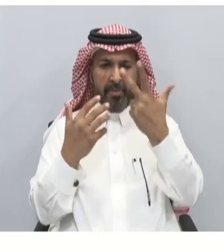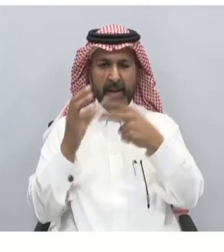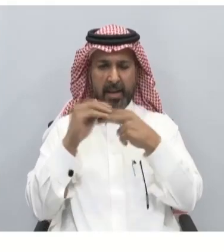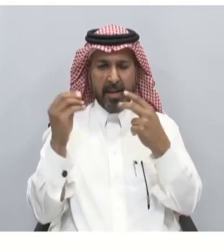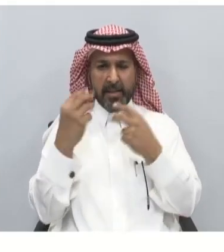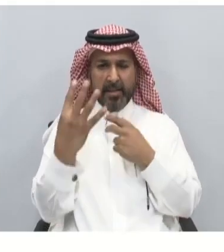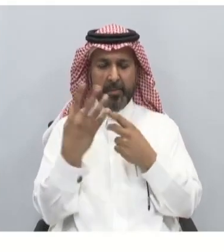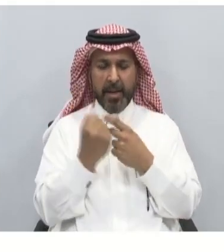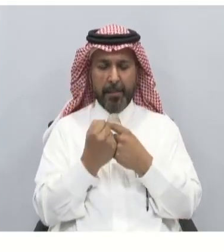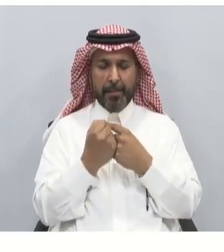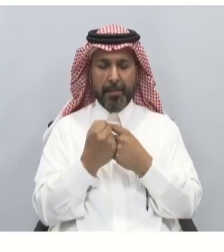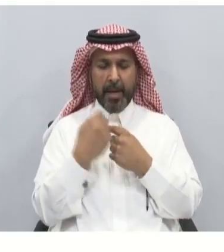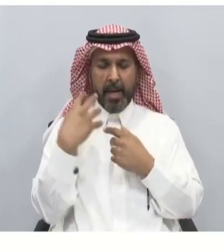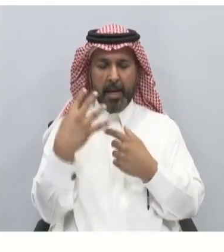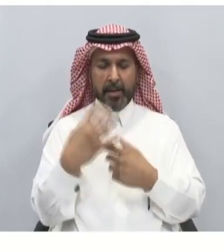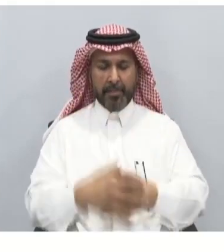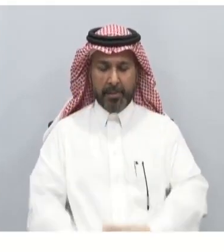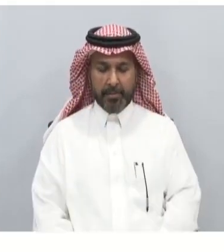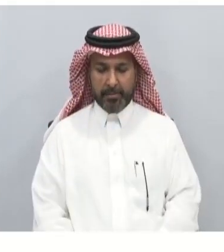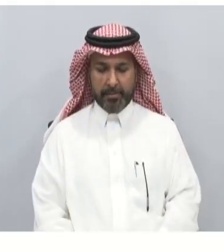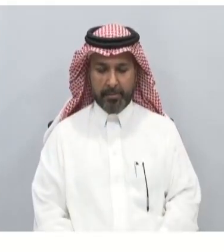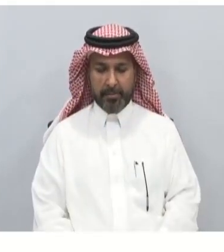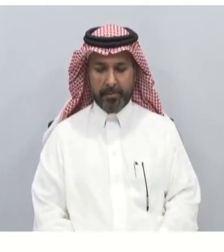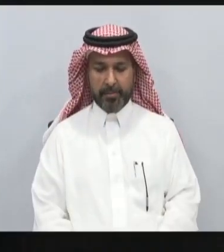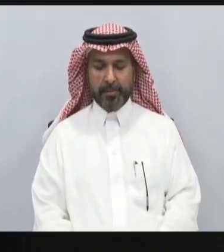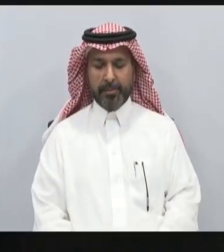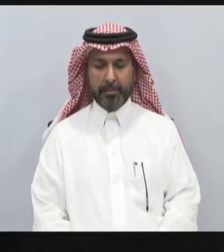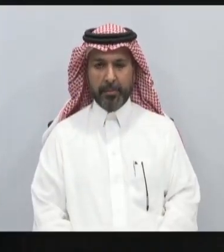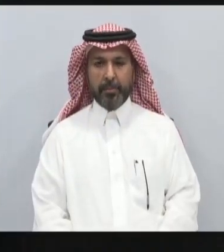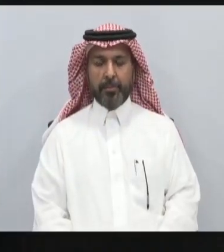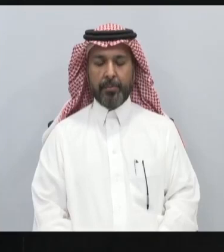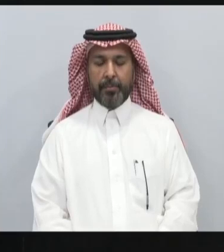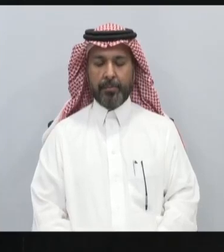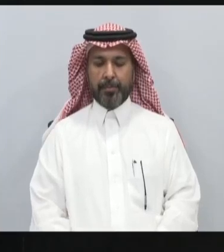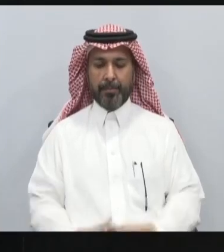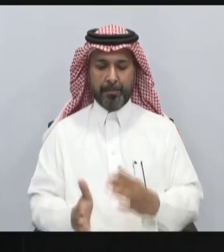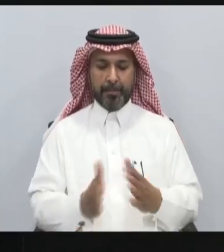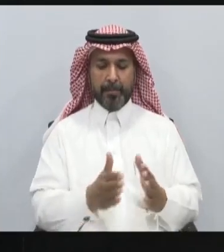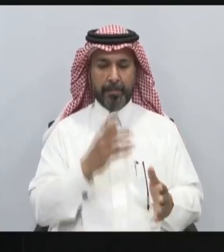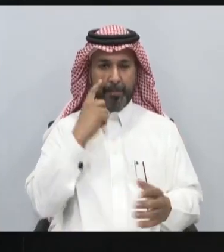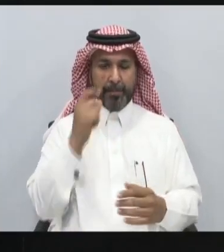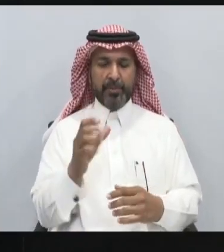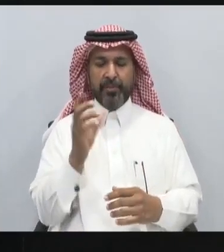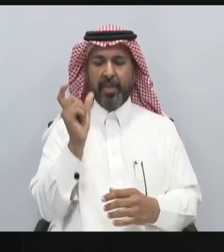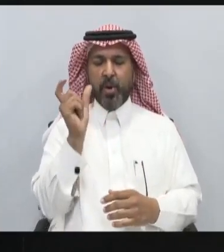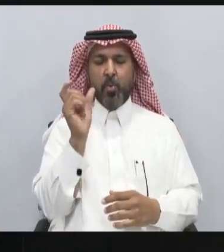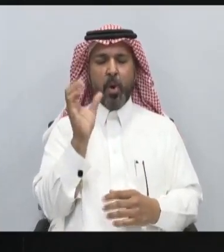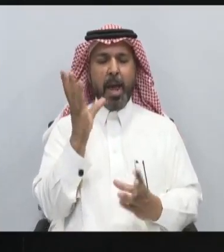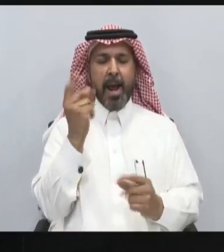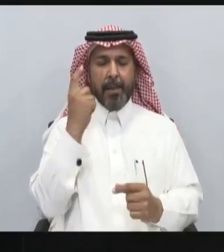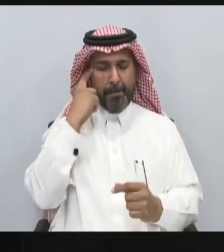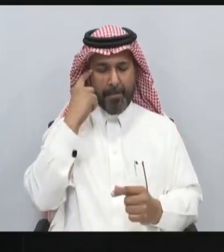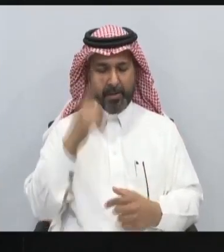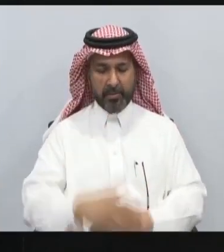هذه الحدود، نريد كتابة حد نوني عشان أوجد مثلا حد 20 50 70 وما إلى